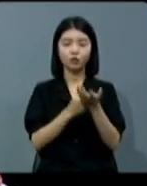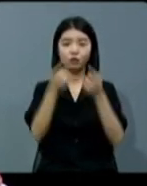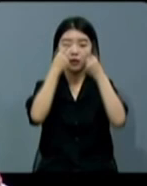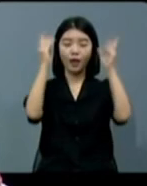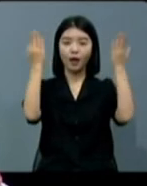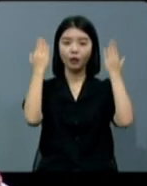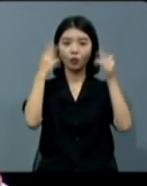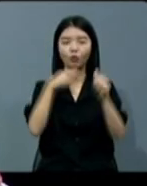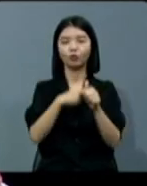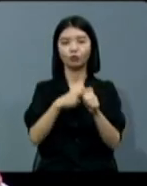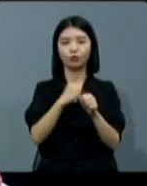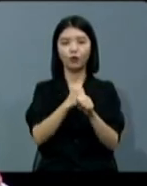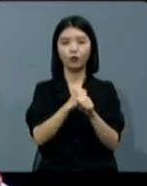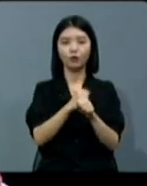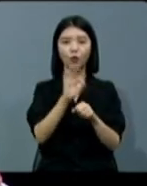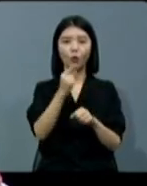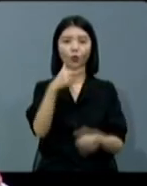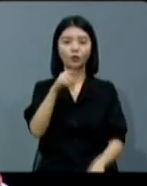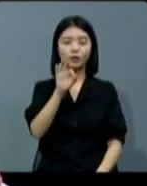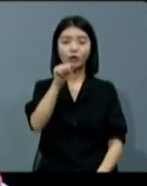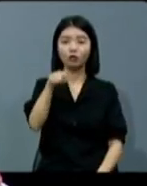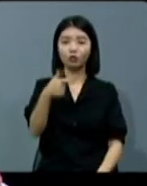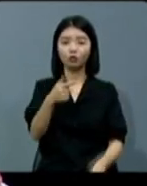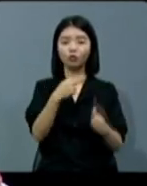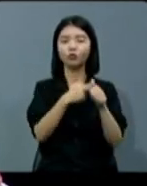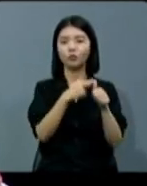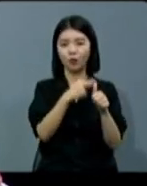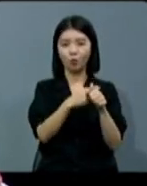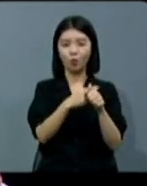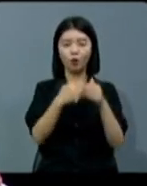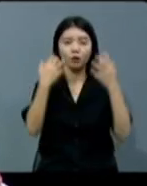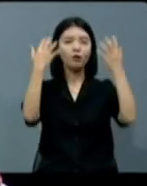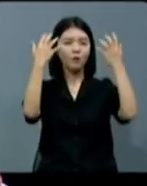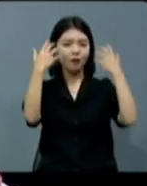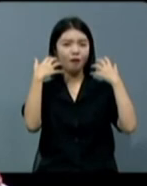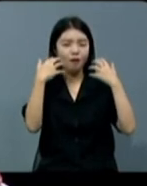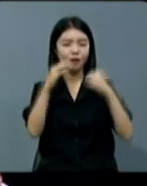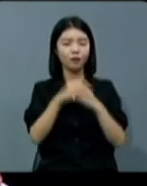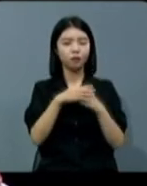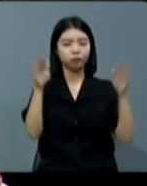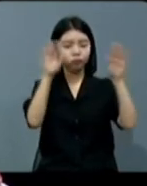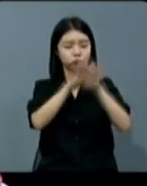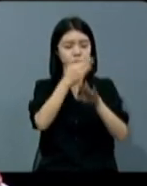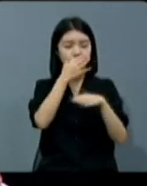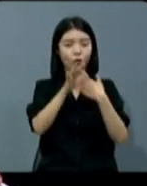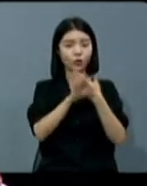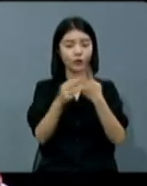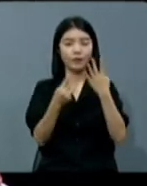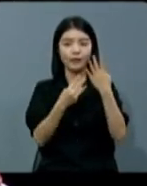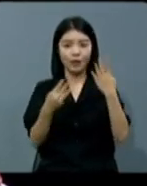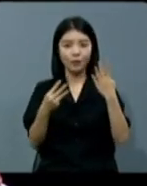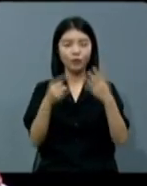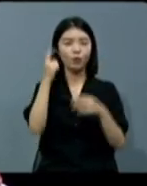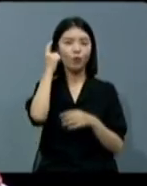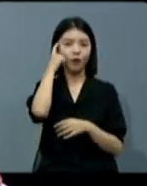제주대학교 교수를 하시던 고창훈 교수님하고 여름에 저녁을 먹으면서 4.3 사건을